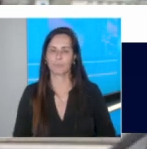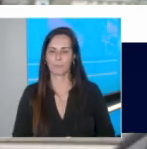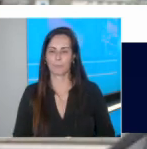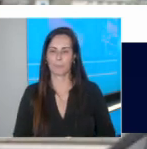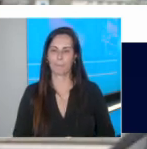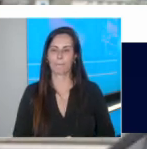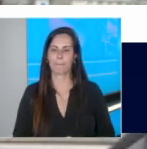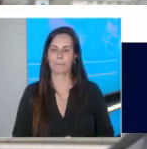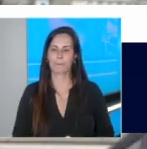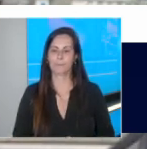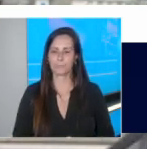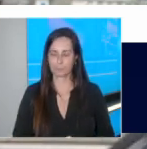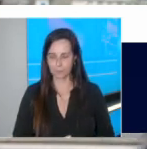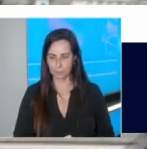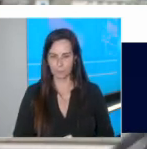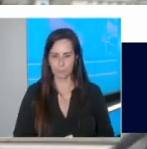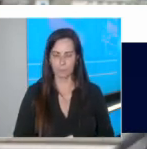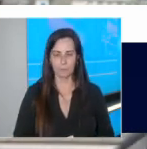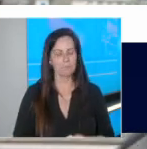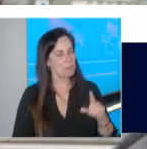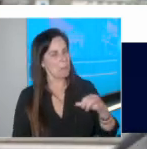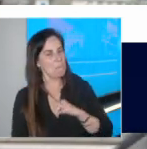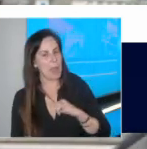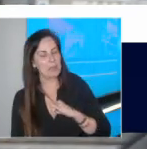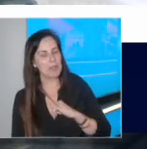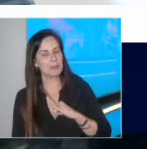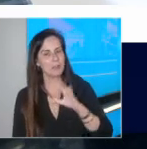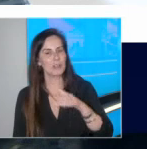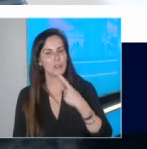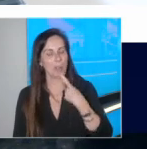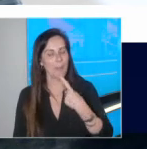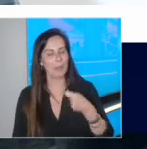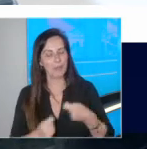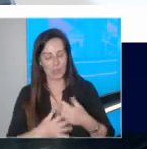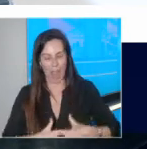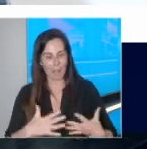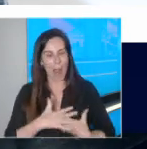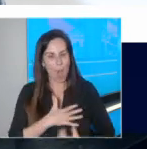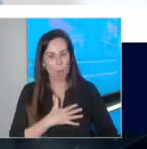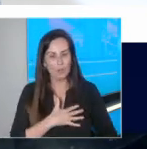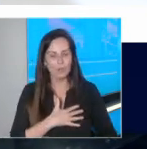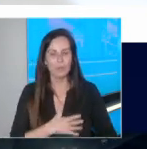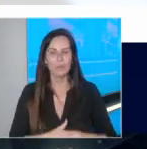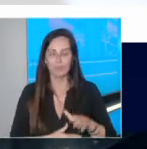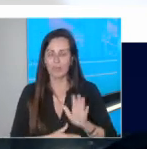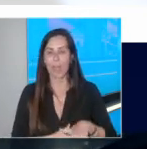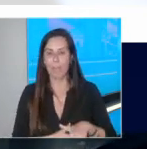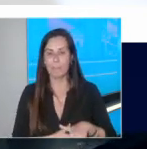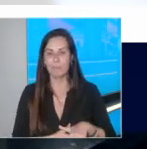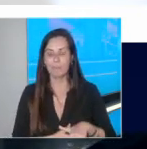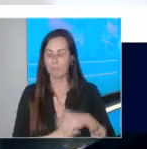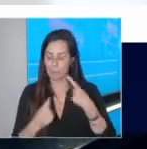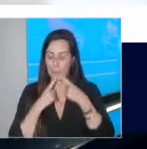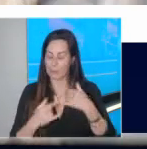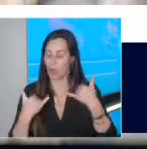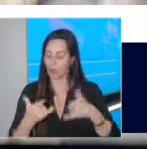מבחינת כמה שניתן לבטא במערכת הציבורית. וזה מעניין באמת שהזכרת את סוגיית הפלות, שגם מאוד ככה על